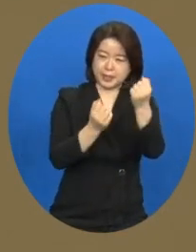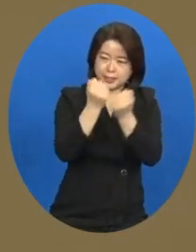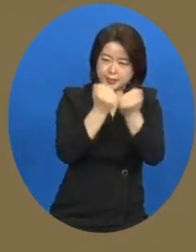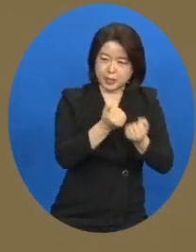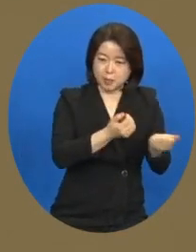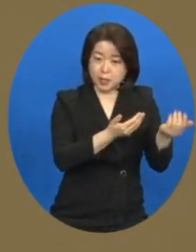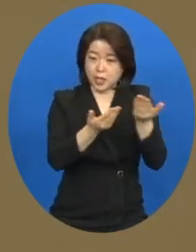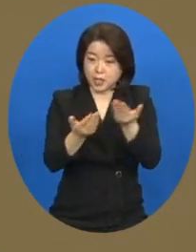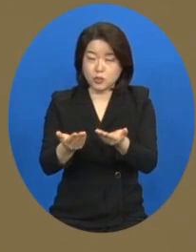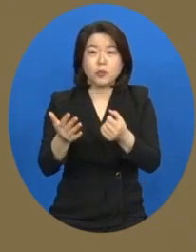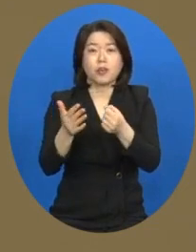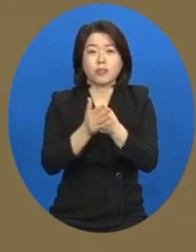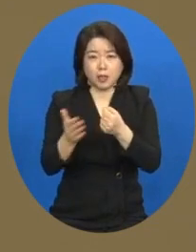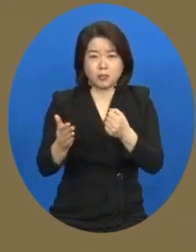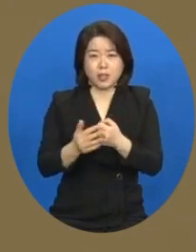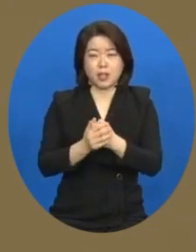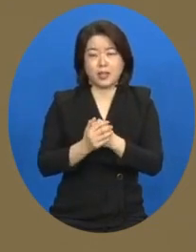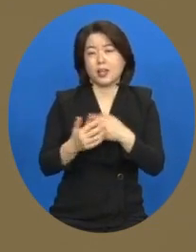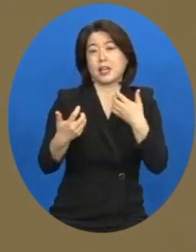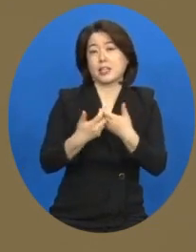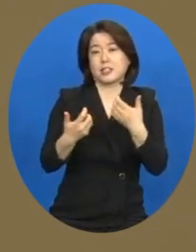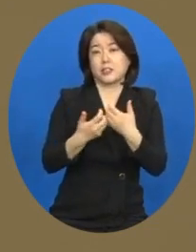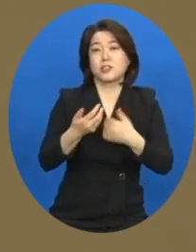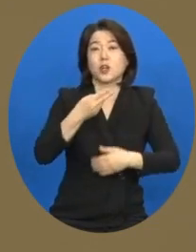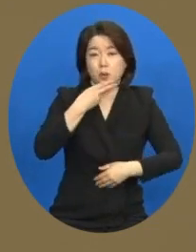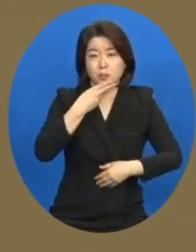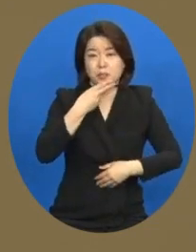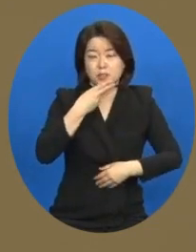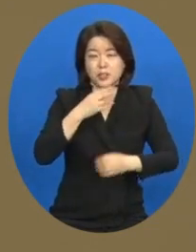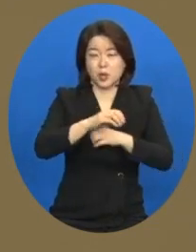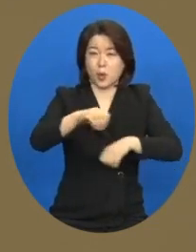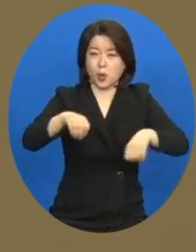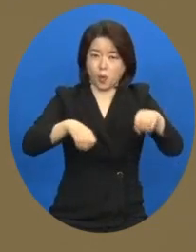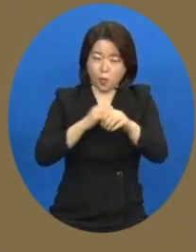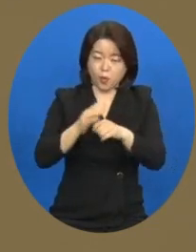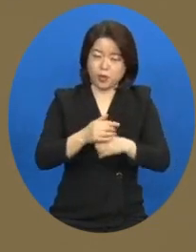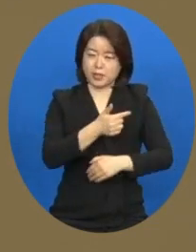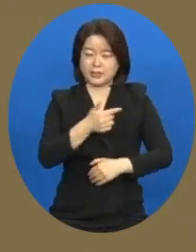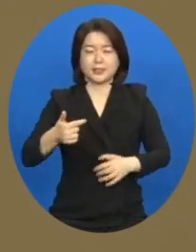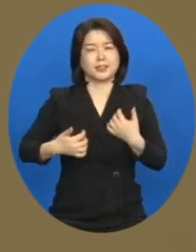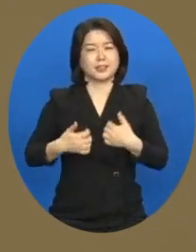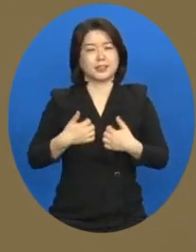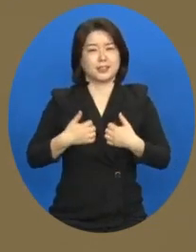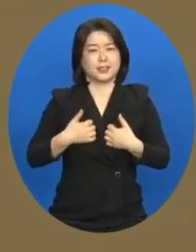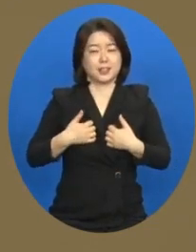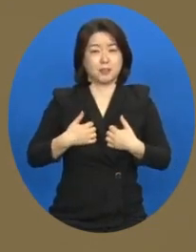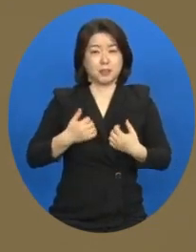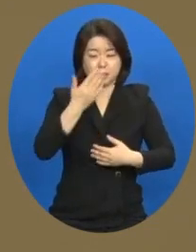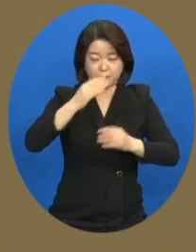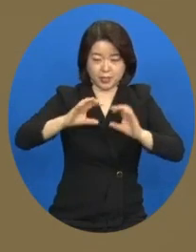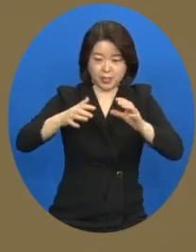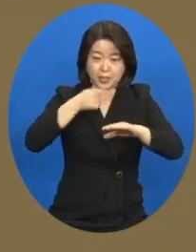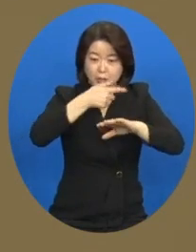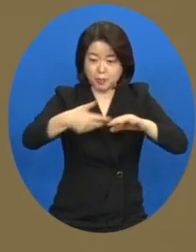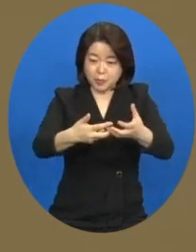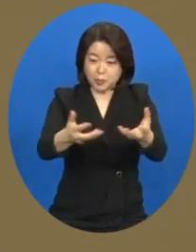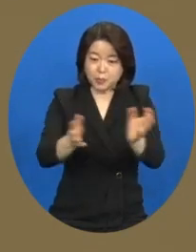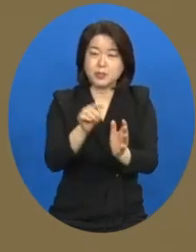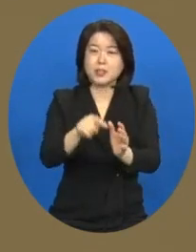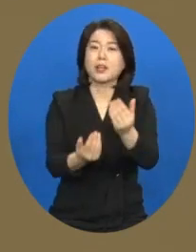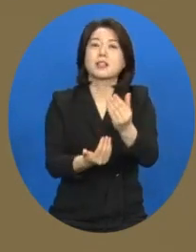때문에 전쟁이 되지 않고 오히려 큰 기쁨이 그 이스라엘 민족 사이에 일어난